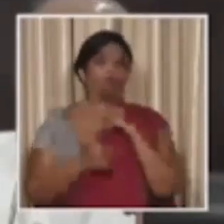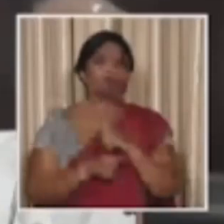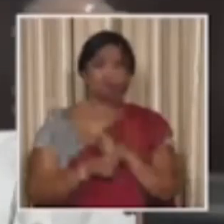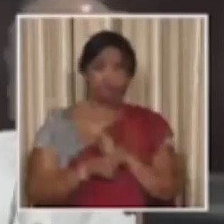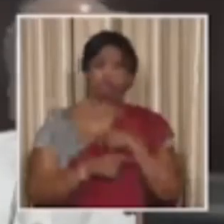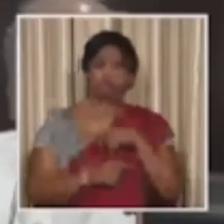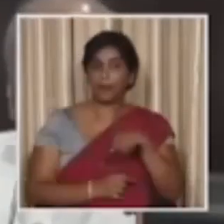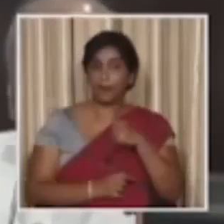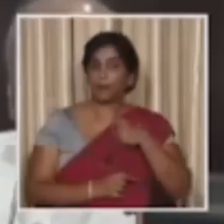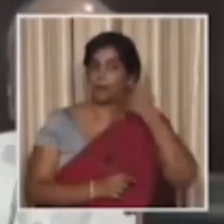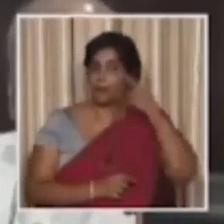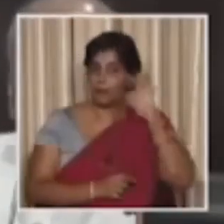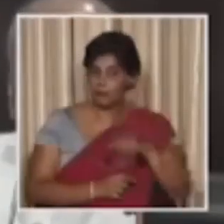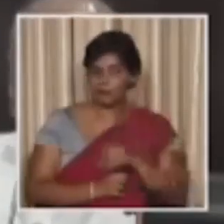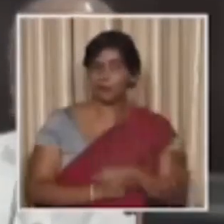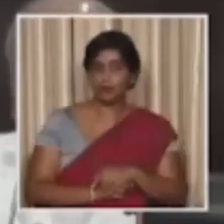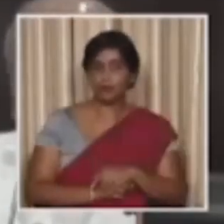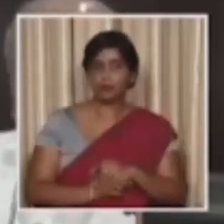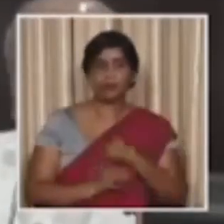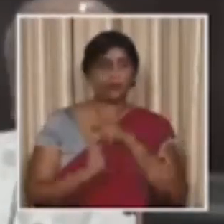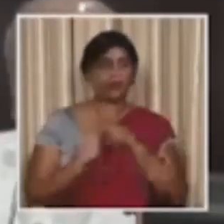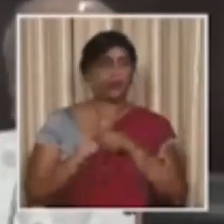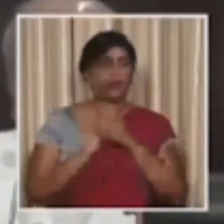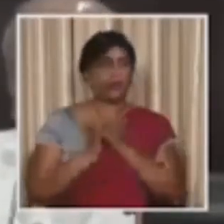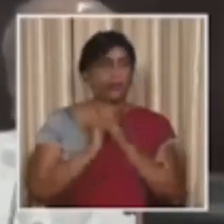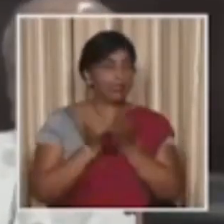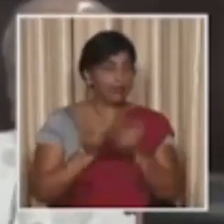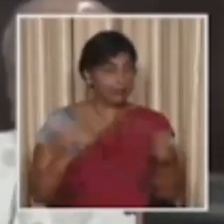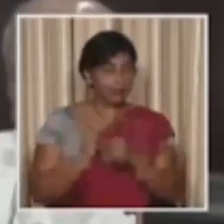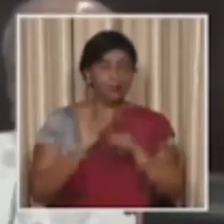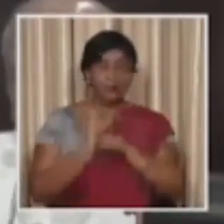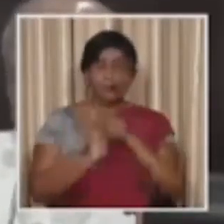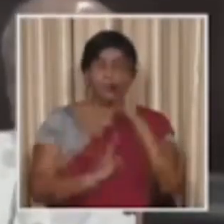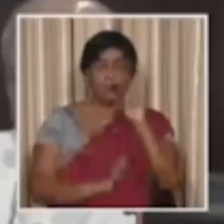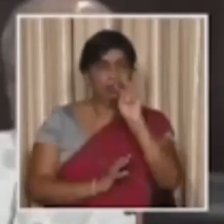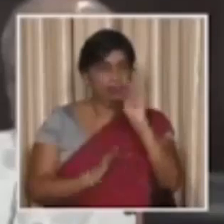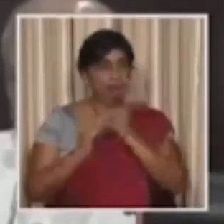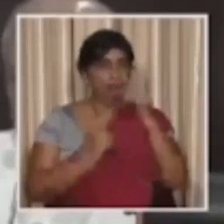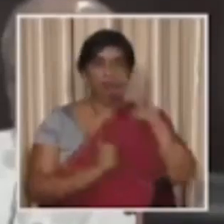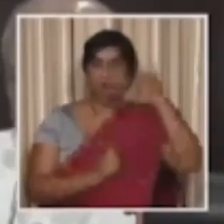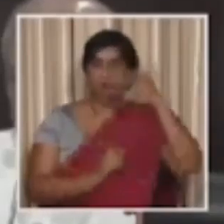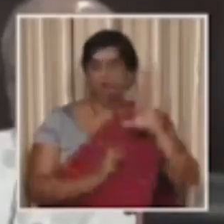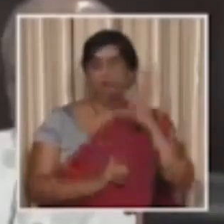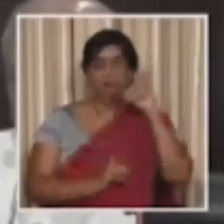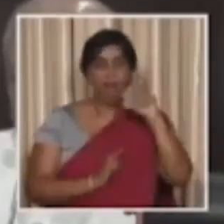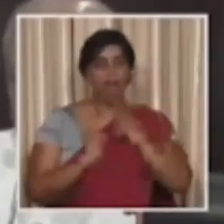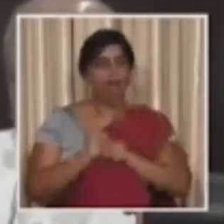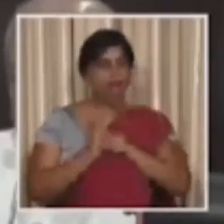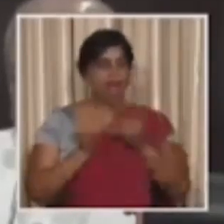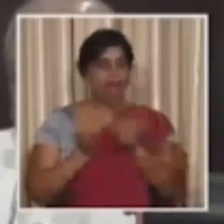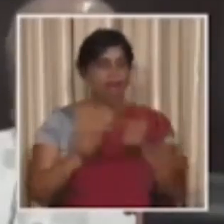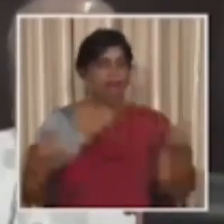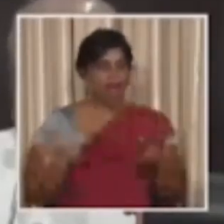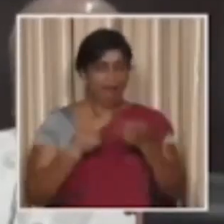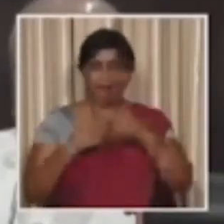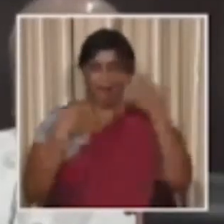සඳහාත් යොදා ගැනීමට අපේ බලාපොරොත්තුවයි. බටහිර පරයන්තය 2030 වසරෙන් පසු අපේක්ෂිත කොළඹ උතුරු වරාය